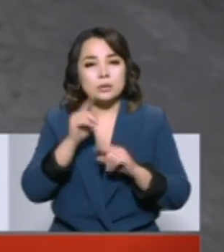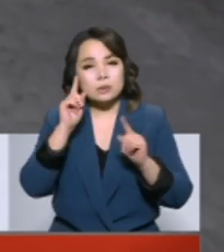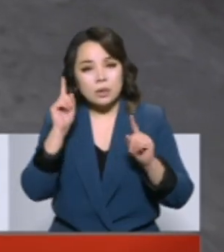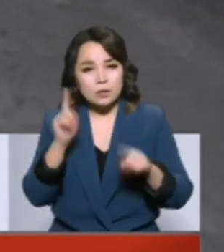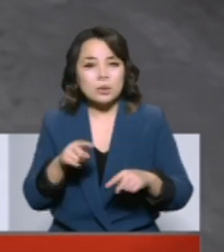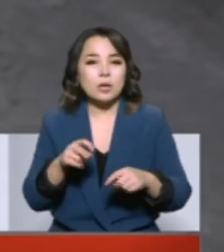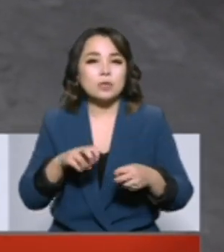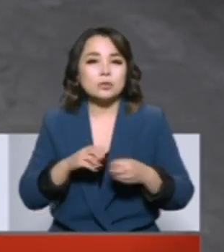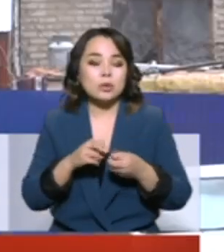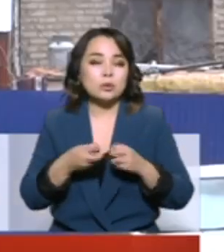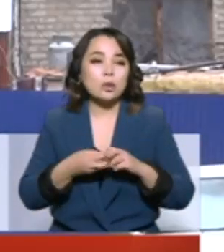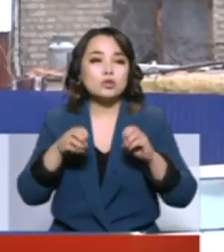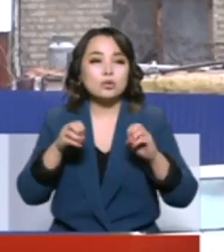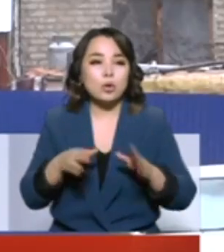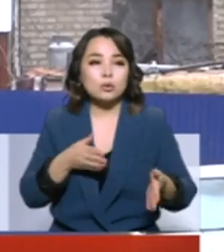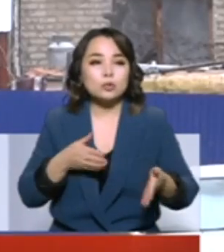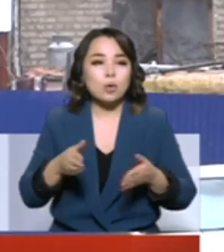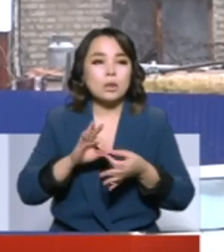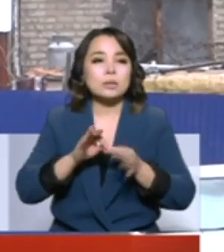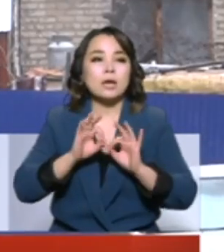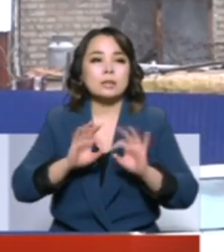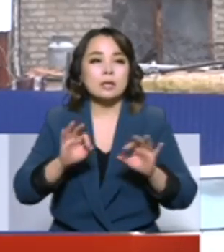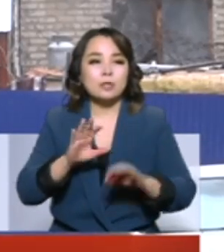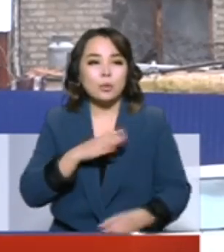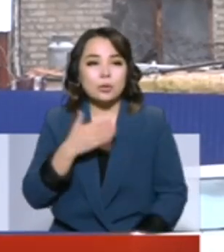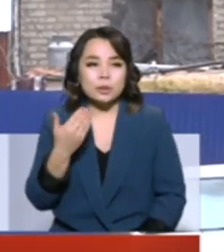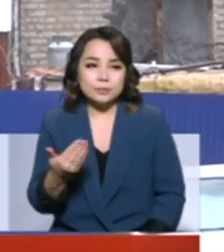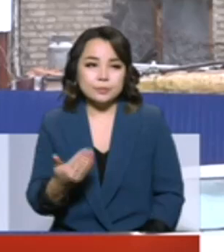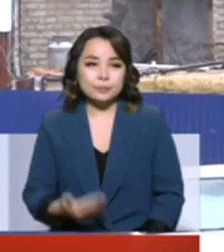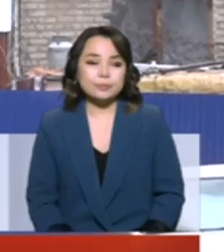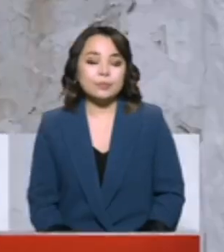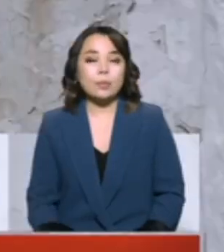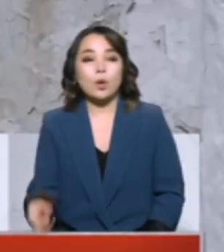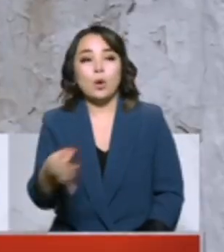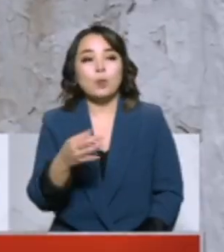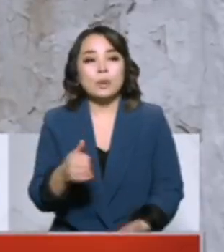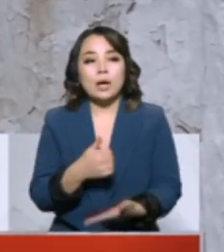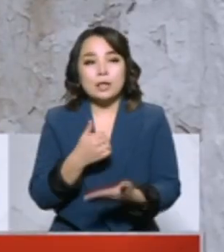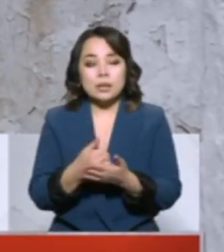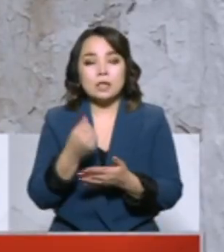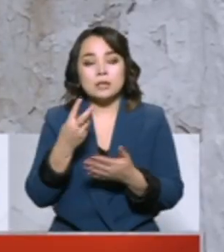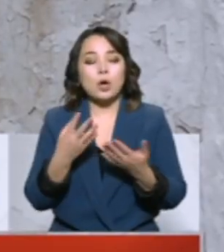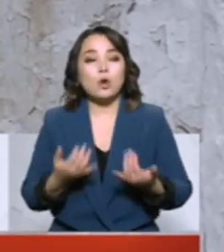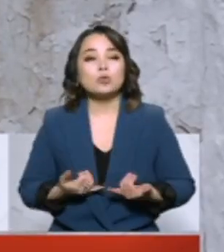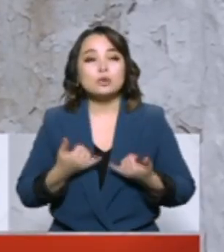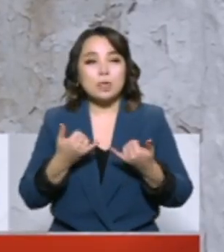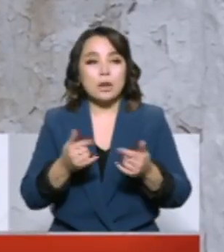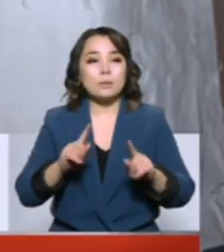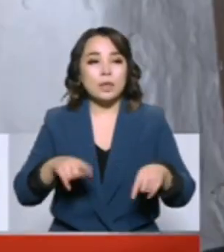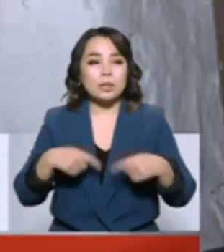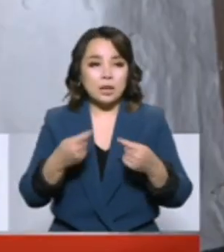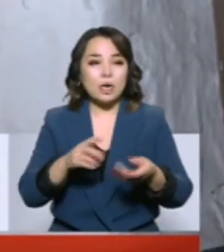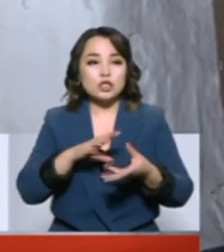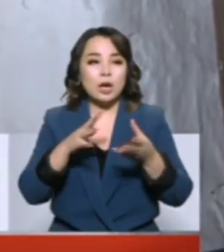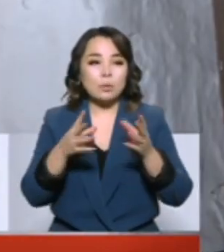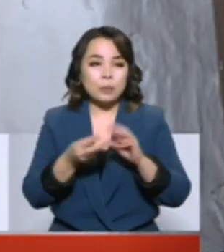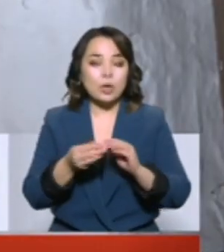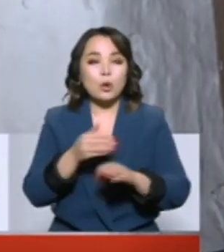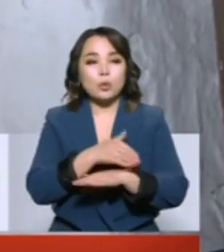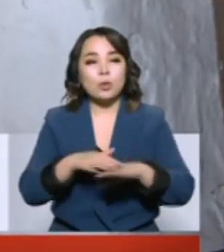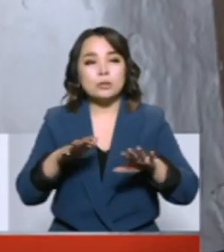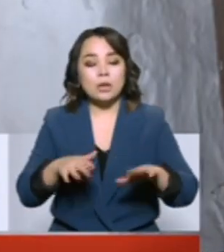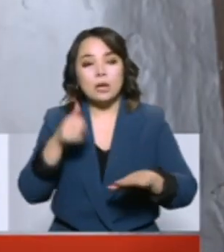оны шешу жолдарын қарастырып жатқандарын айтты. Облыс әкімдігіне жаңағы бірнеше рет ұсыныс берілді жалпы. Көшіру бағытында биылғы